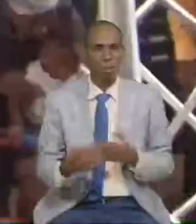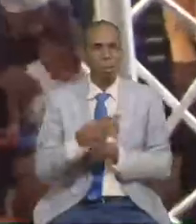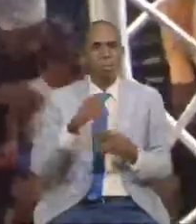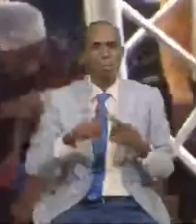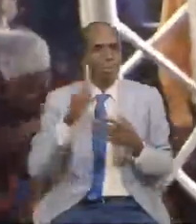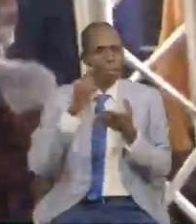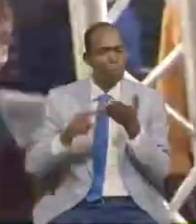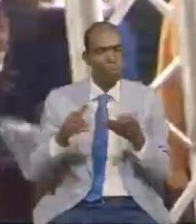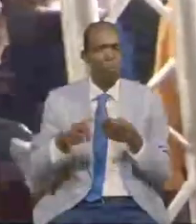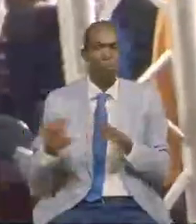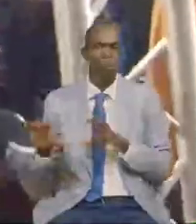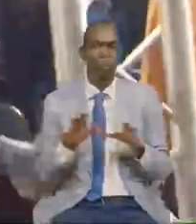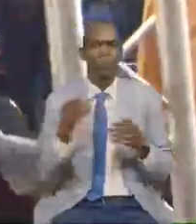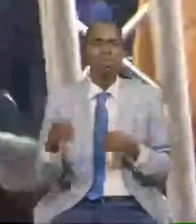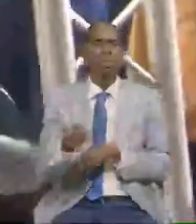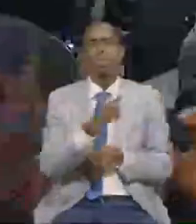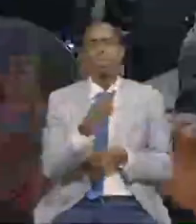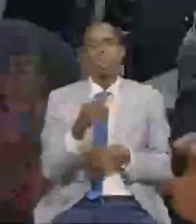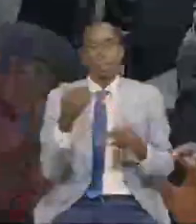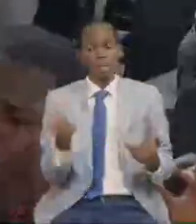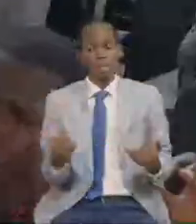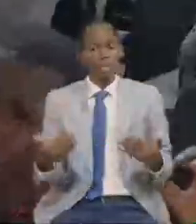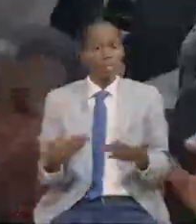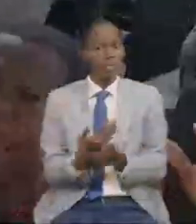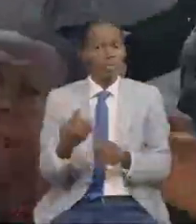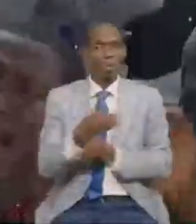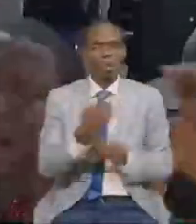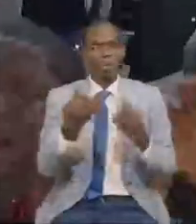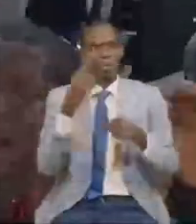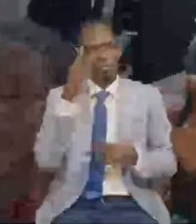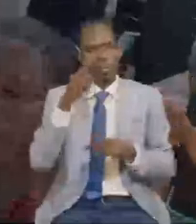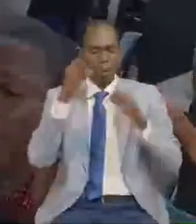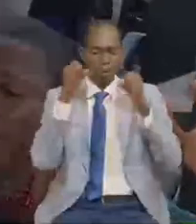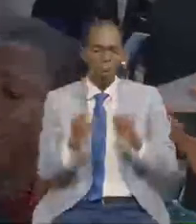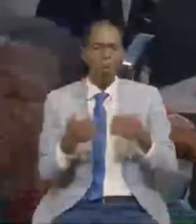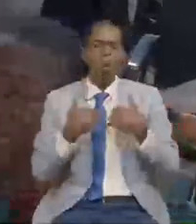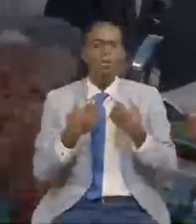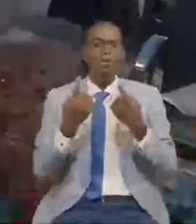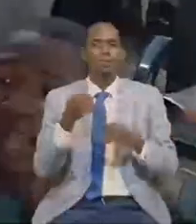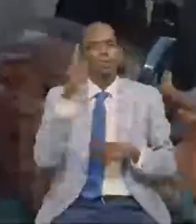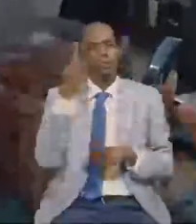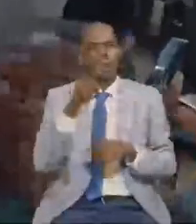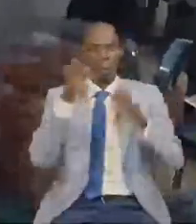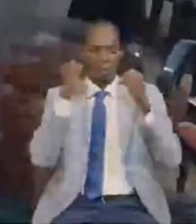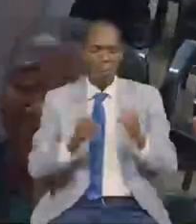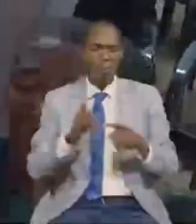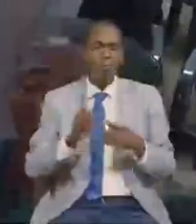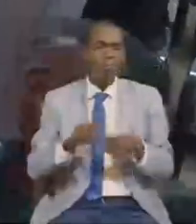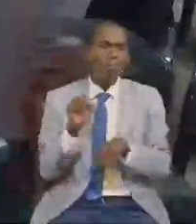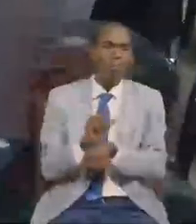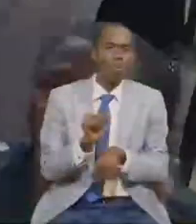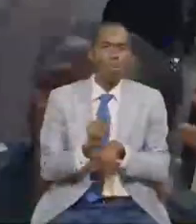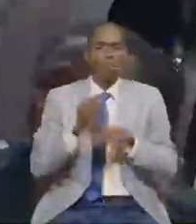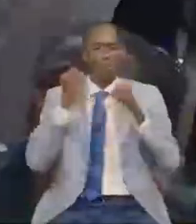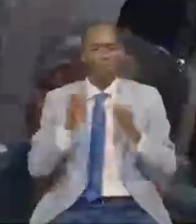nouveau jour est venu. La puissance est venue. La puissance pour travailler, la puissance pour